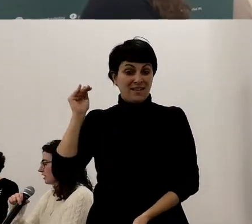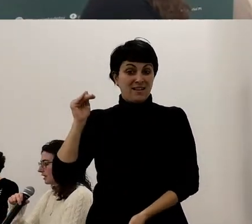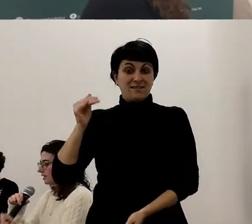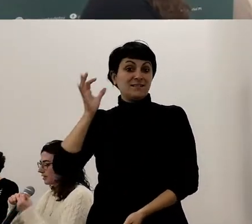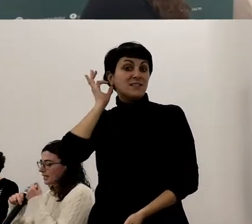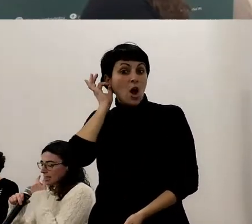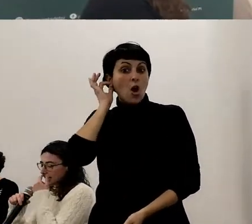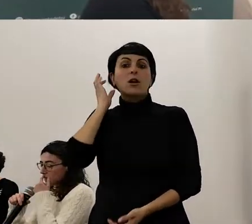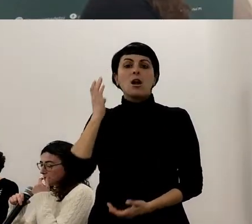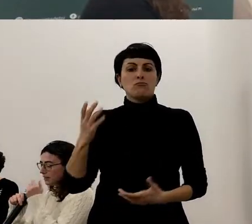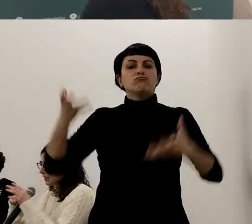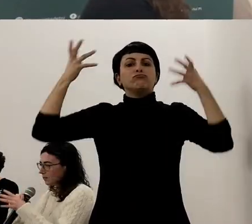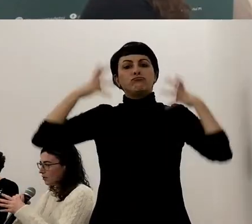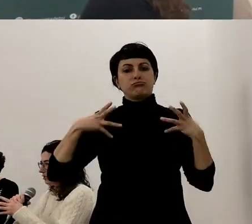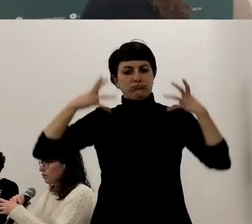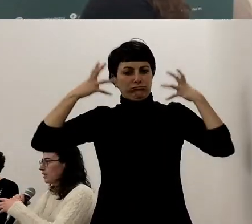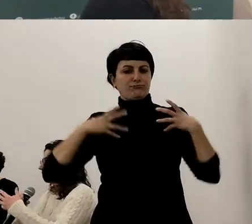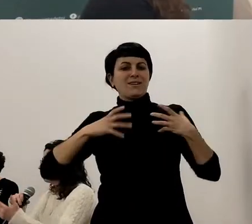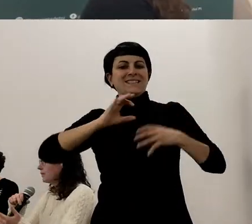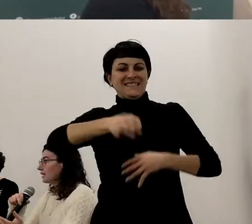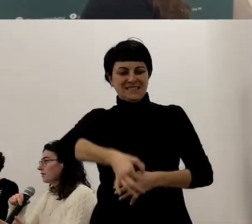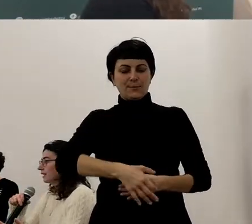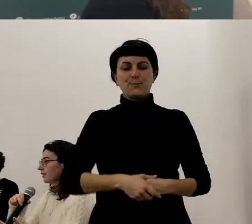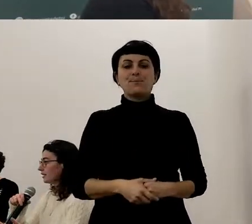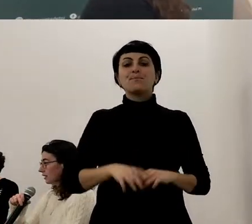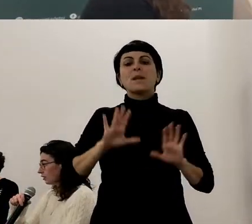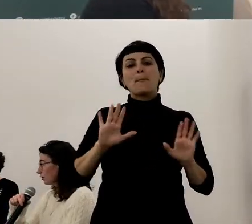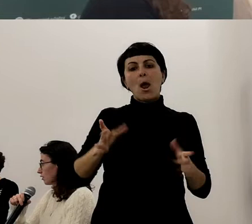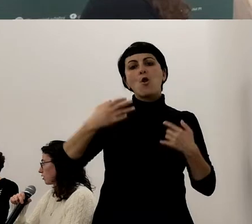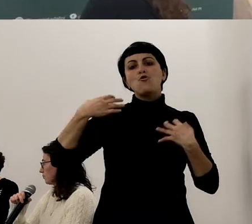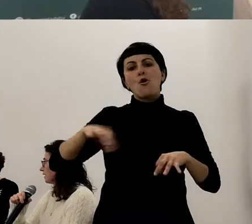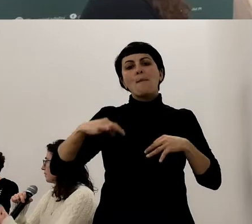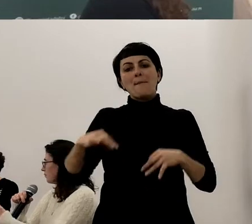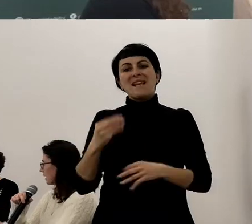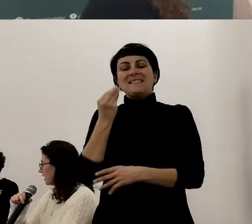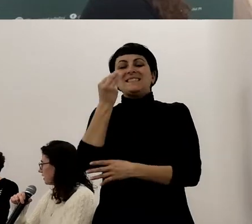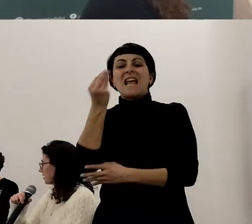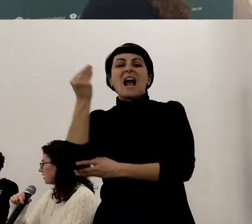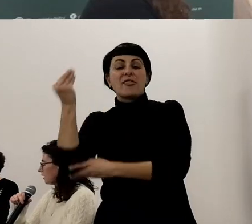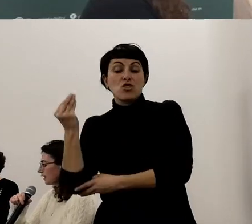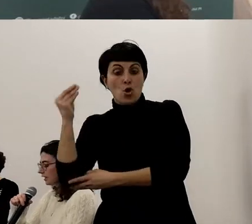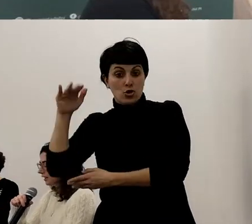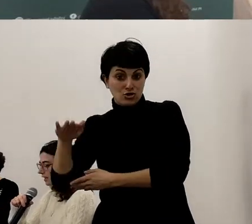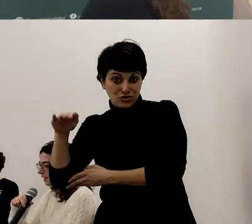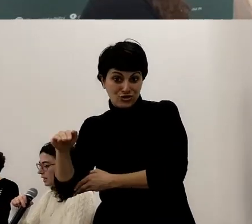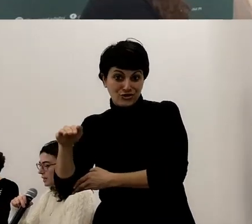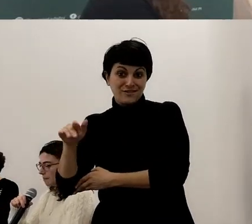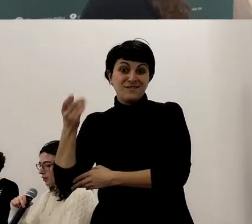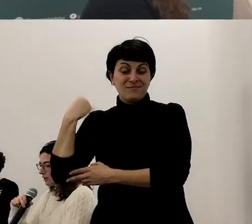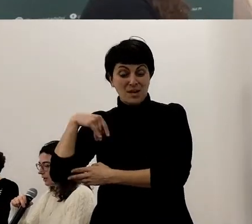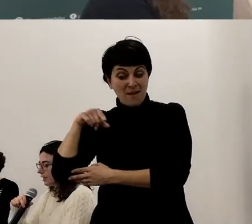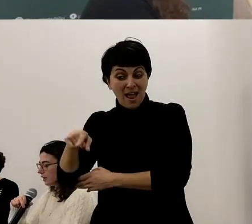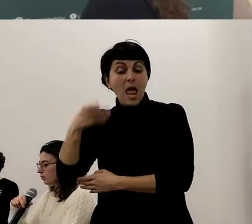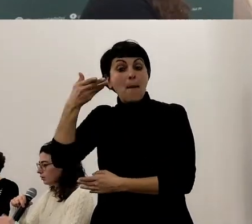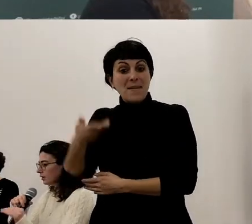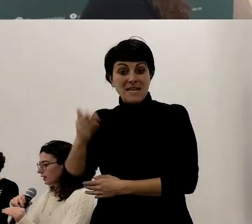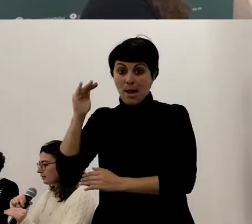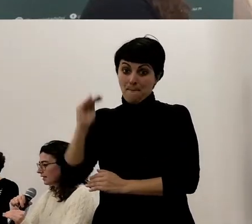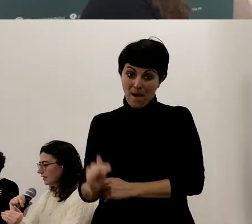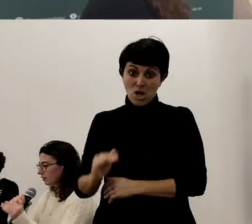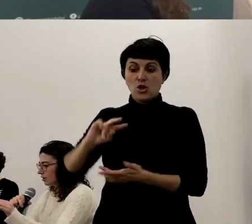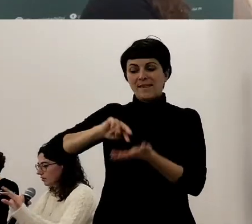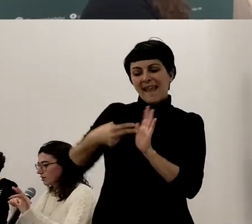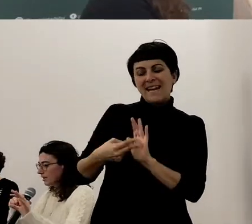hagin portat gegants. Sí que és veritat que potser es concentren més en el que fa els gegantons, pel tema pes i tècnica, però sempre hi ha